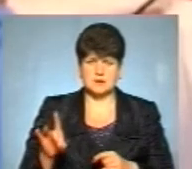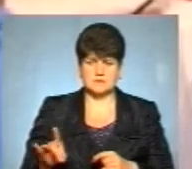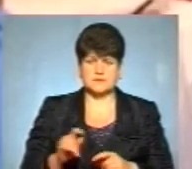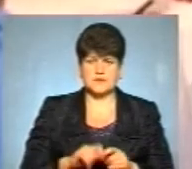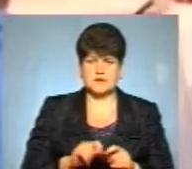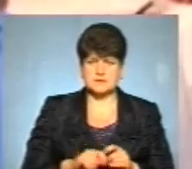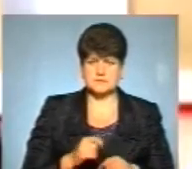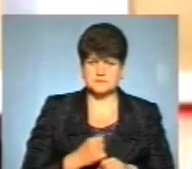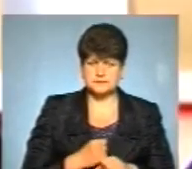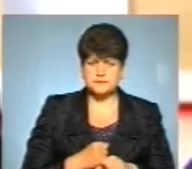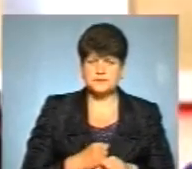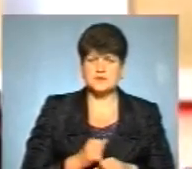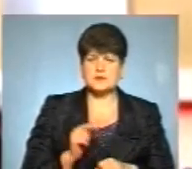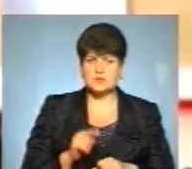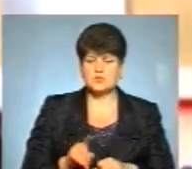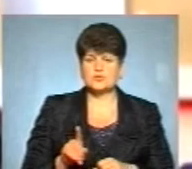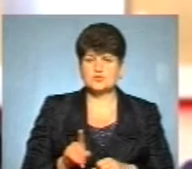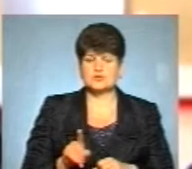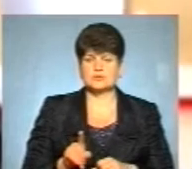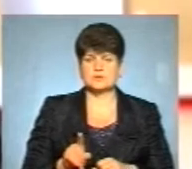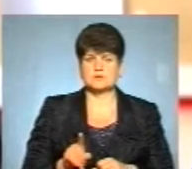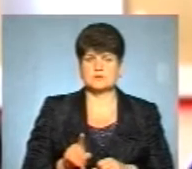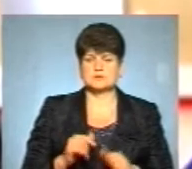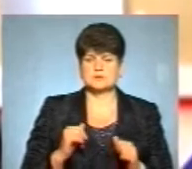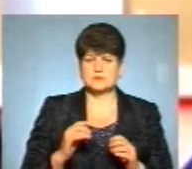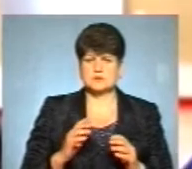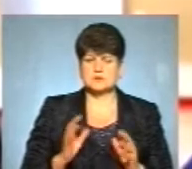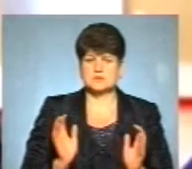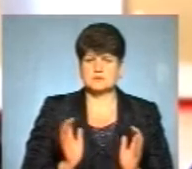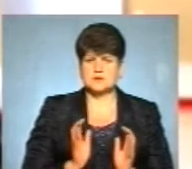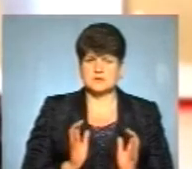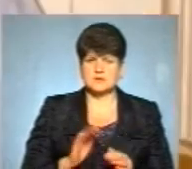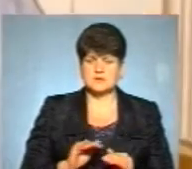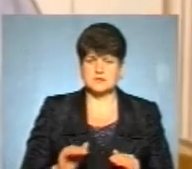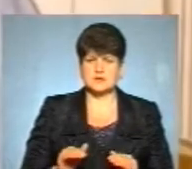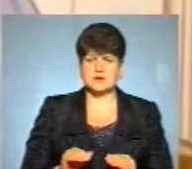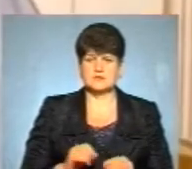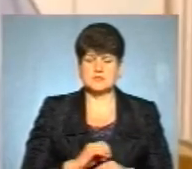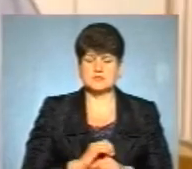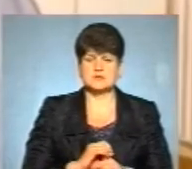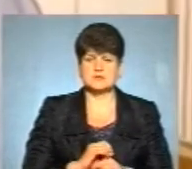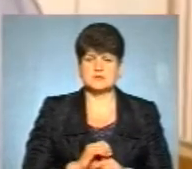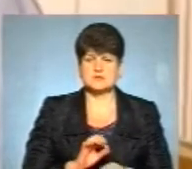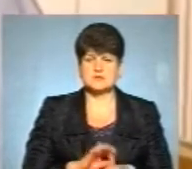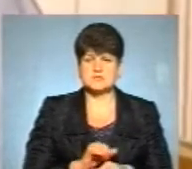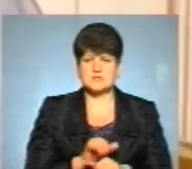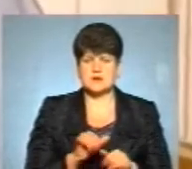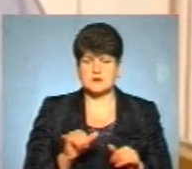ПЛР-тестами. І для того, щоб забезпечити наших дітей від зараження COVID-19. На сьогоднішній день в